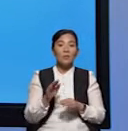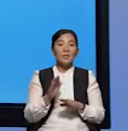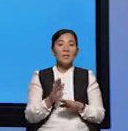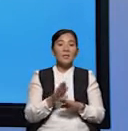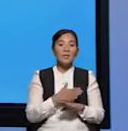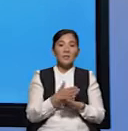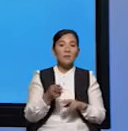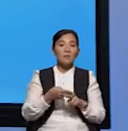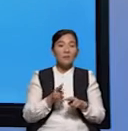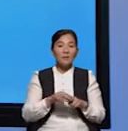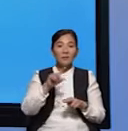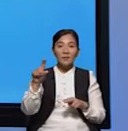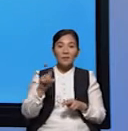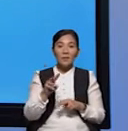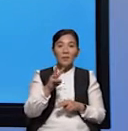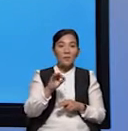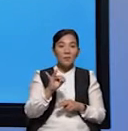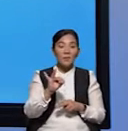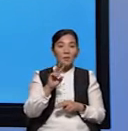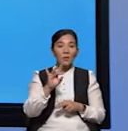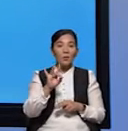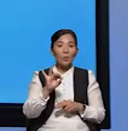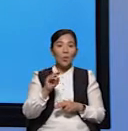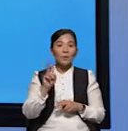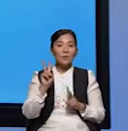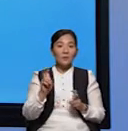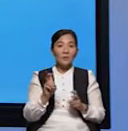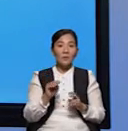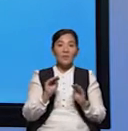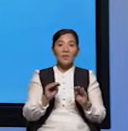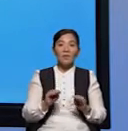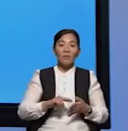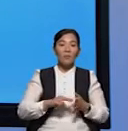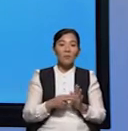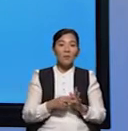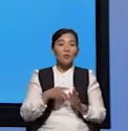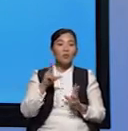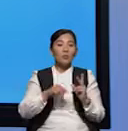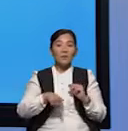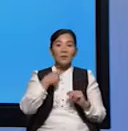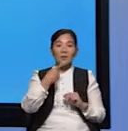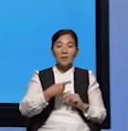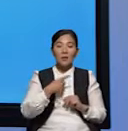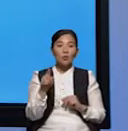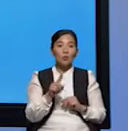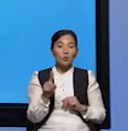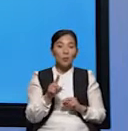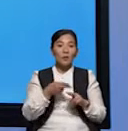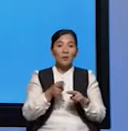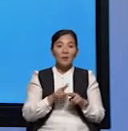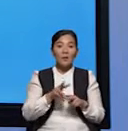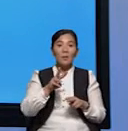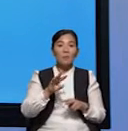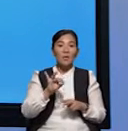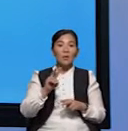делить этот текст на микротемы и составим план. Мы уже с вами сказали, что микротема –